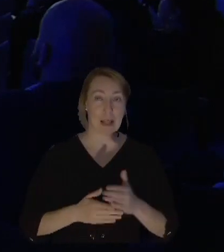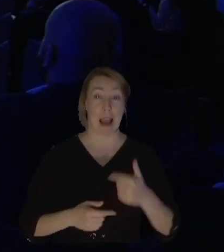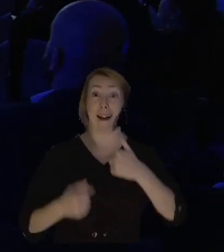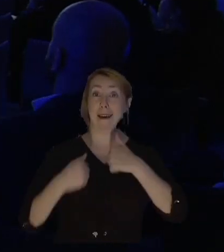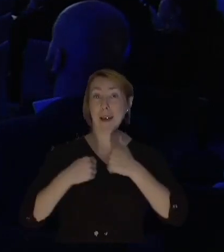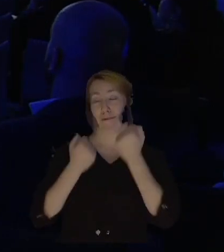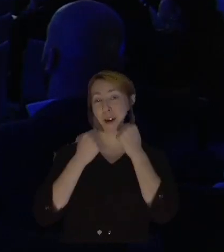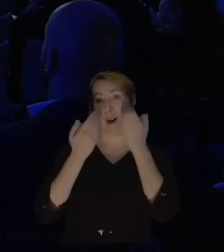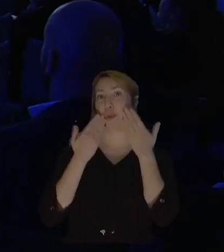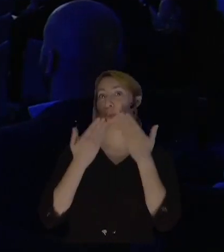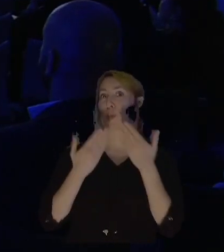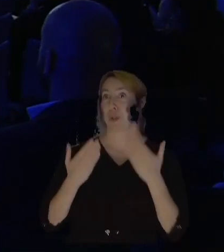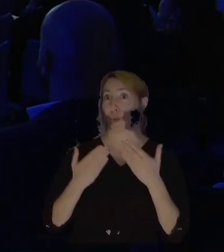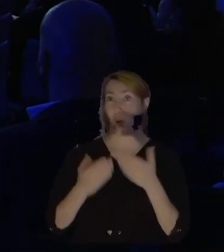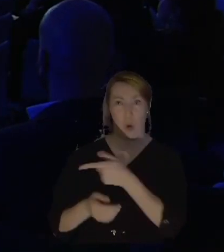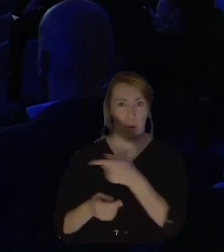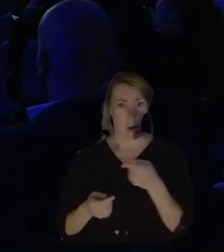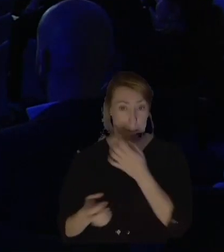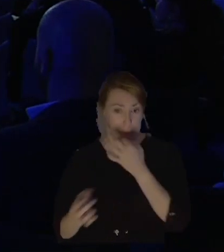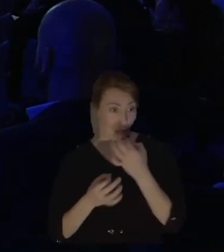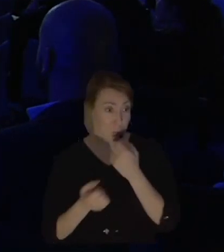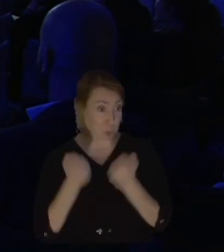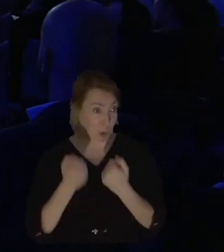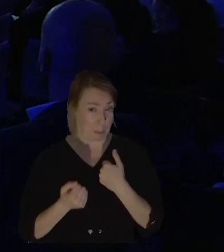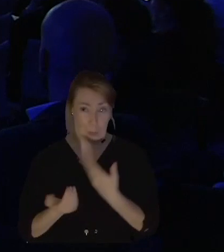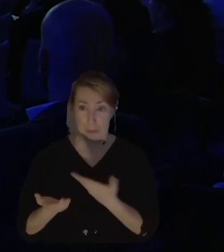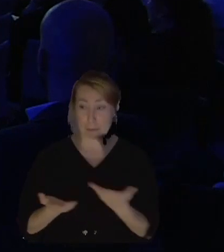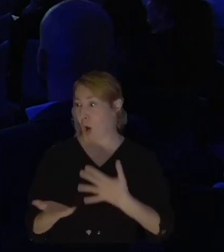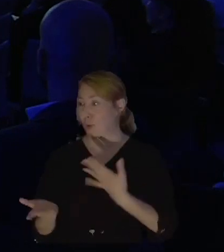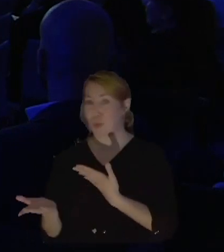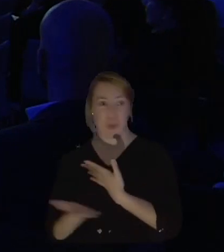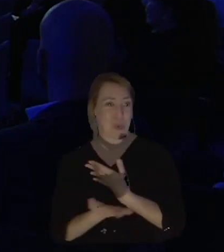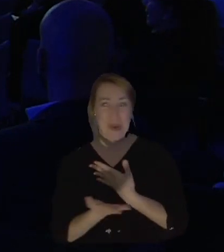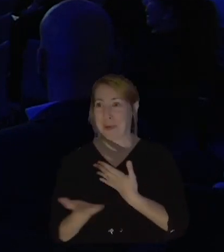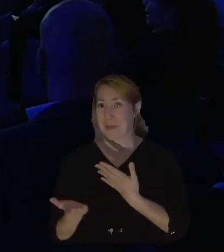chciałem podziękować. Czy było trudno, czy nie? Jak się czujecie?